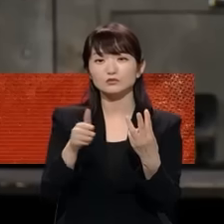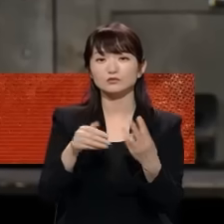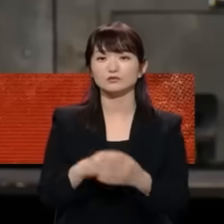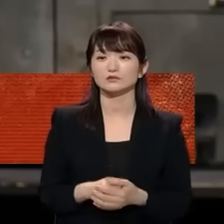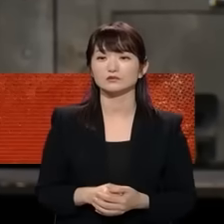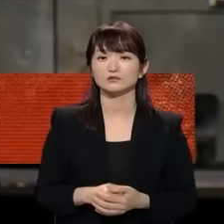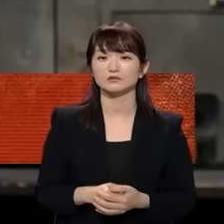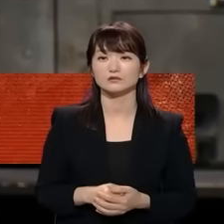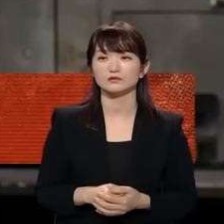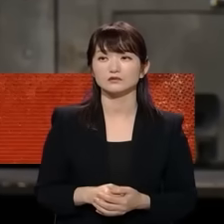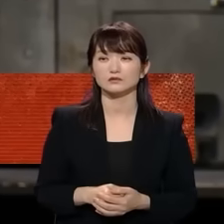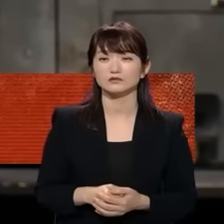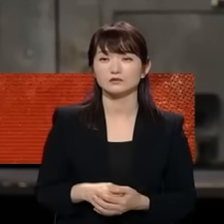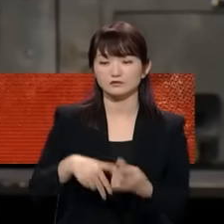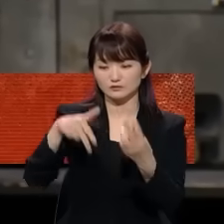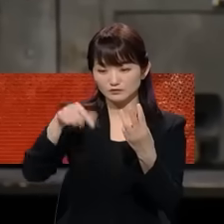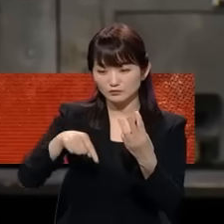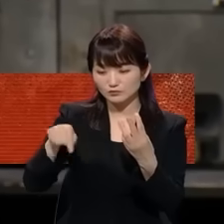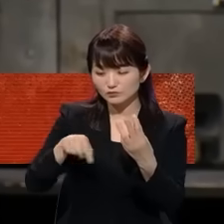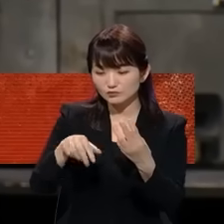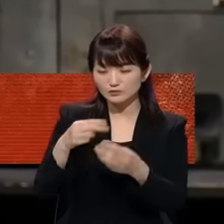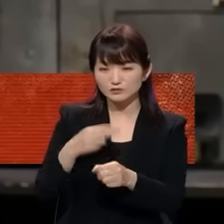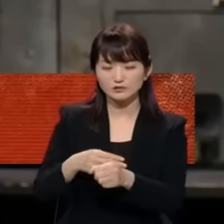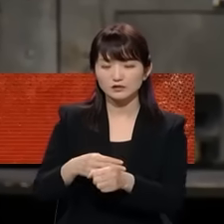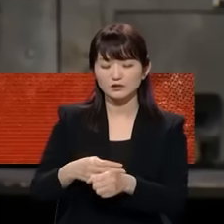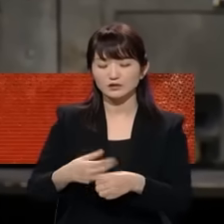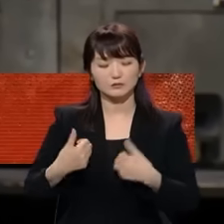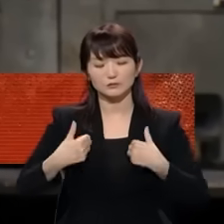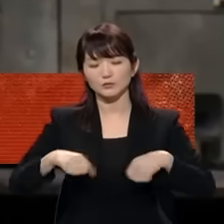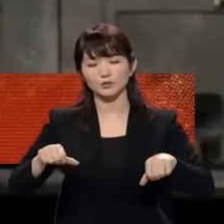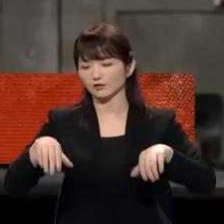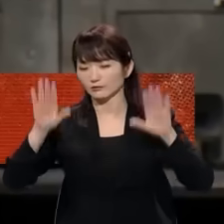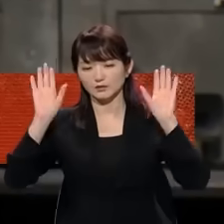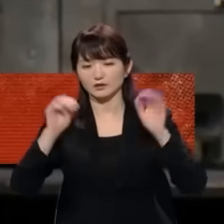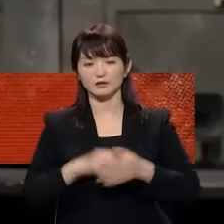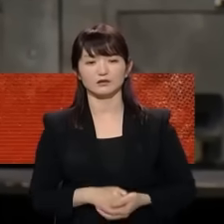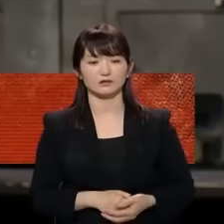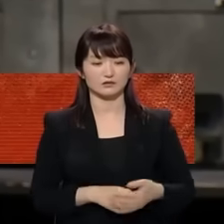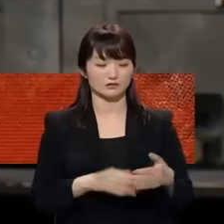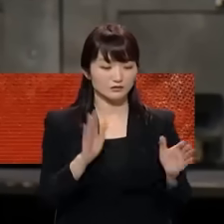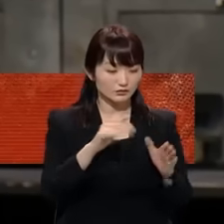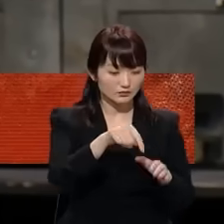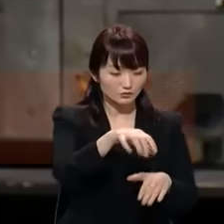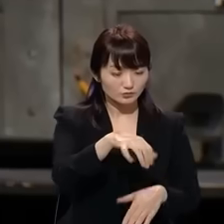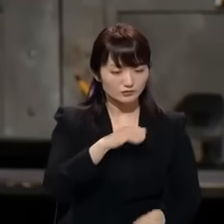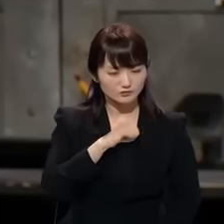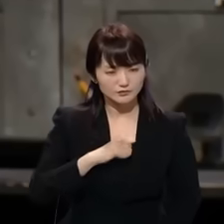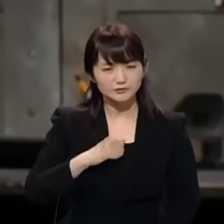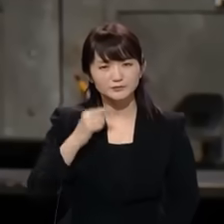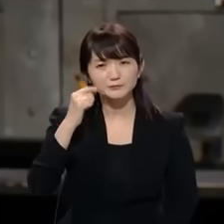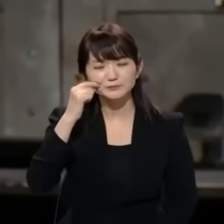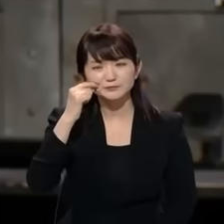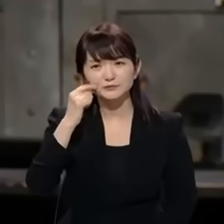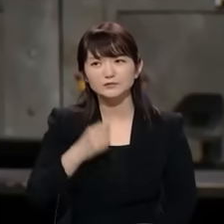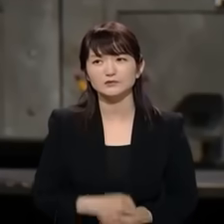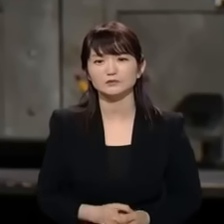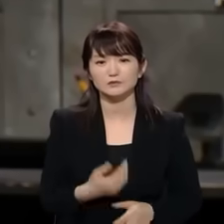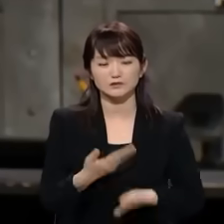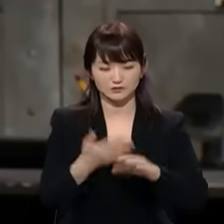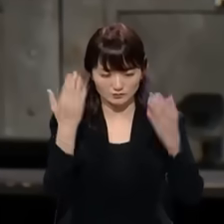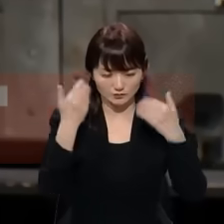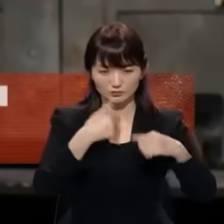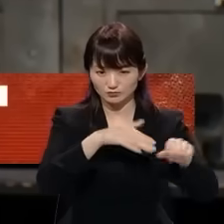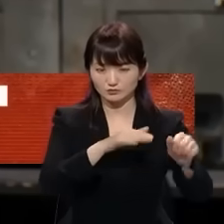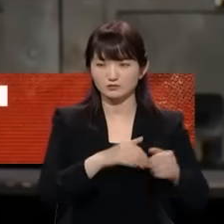만에 지금 선생님들이 다 두 손 두 발 닫은 상황이면 또 이 아이 결국 여기서 못 버티면 강제 전학입니다. 폭탄 돌리기죠. 다른